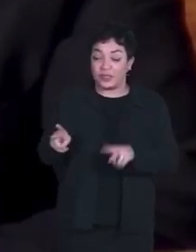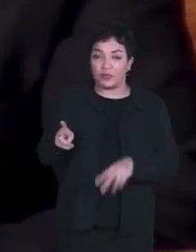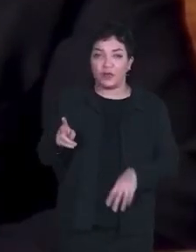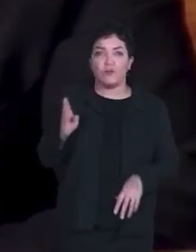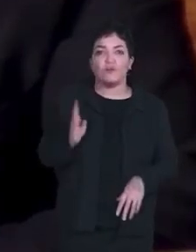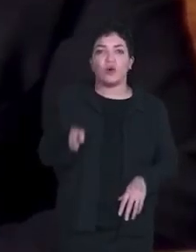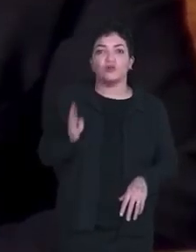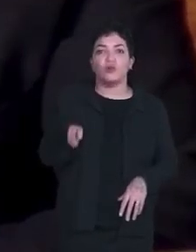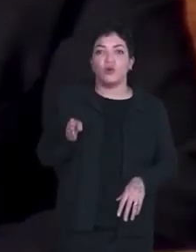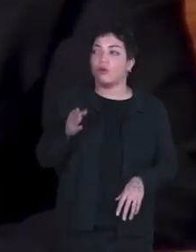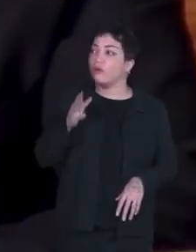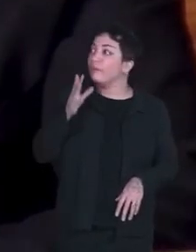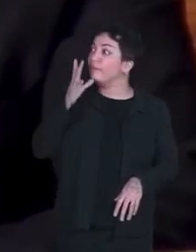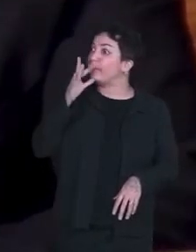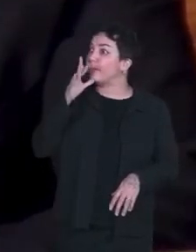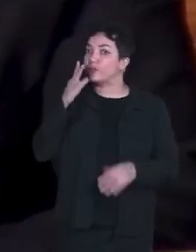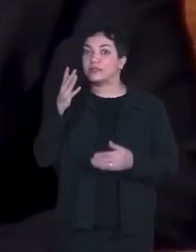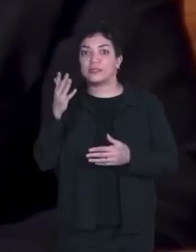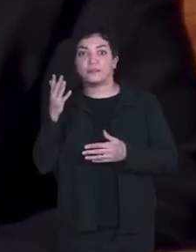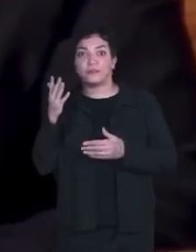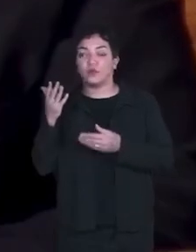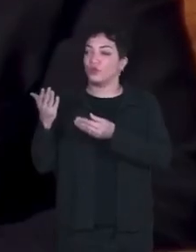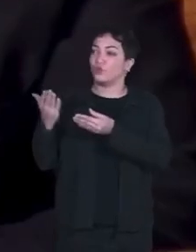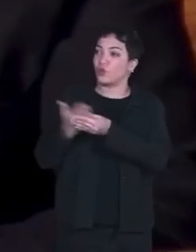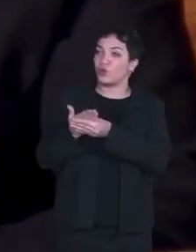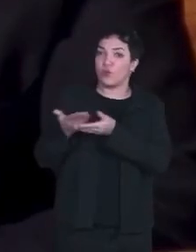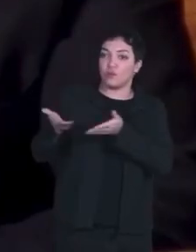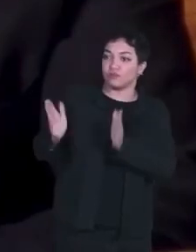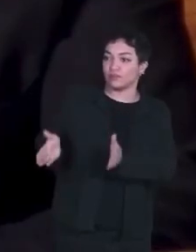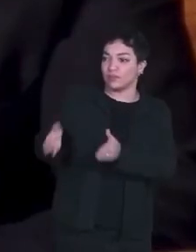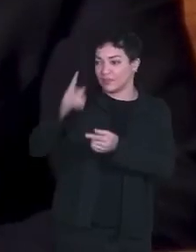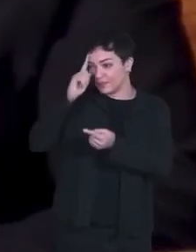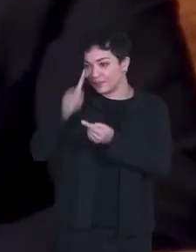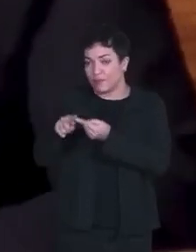présenter un début de document sur les orientations budgétaires. Voilà. Bon,